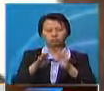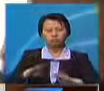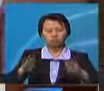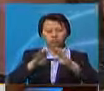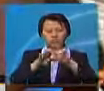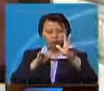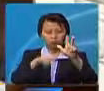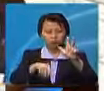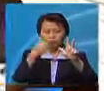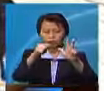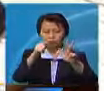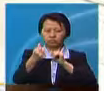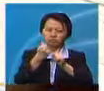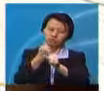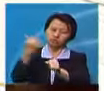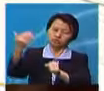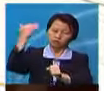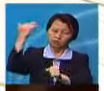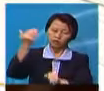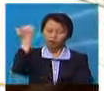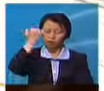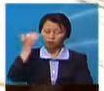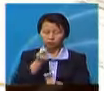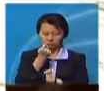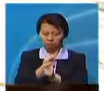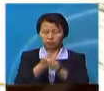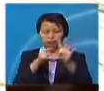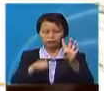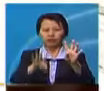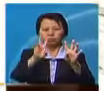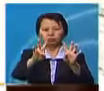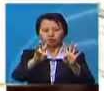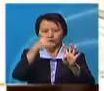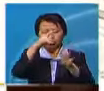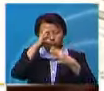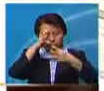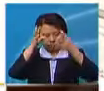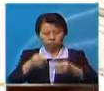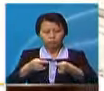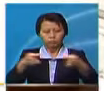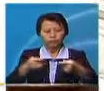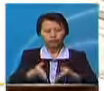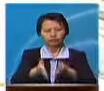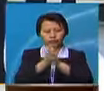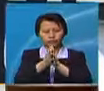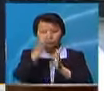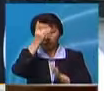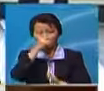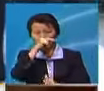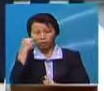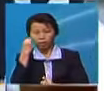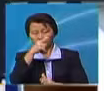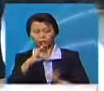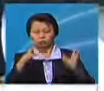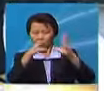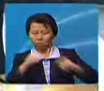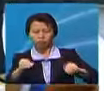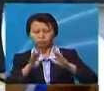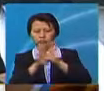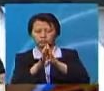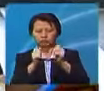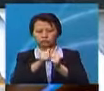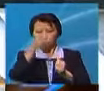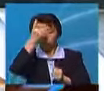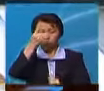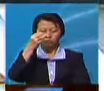3 Oktober tahun lepas. Mahkamah turut menetapkan 4 Julai bagi keputusan permohonan Datuk Seri Najib bagi memadamkan afidavit Tun